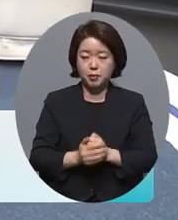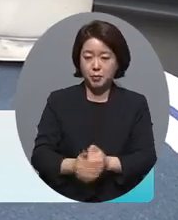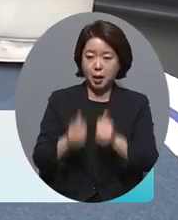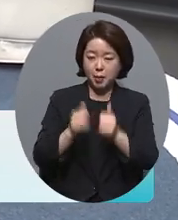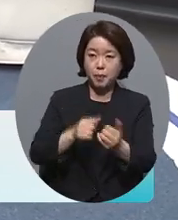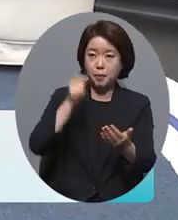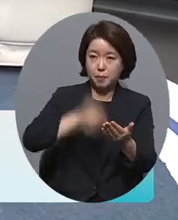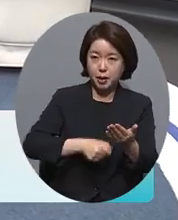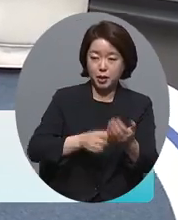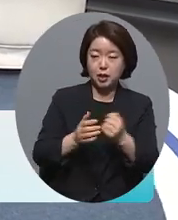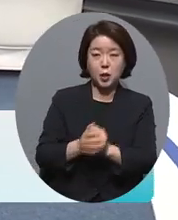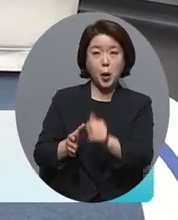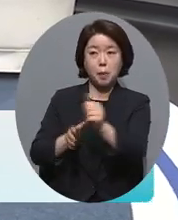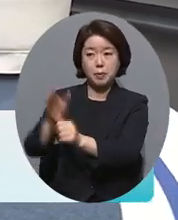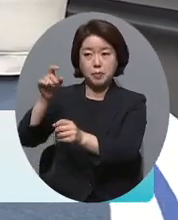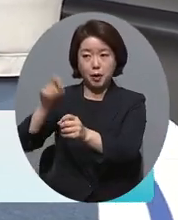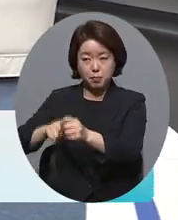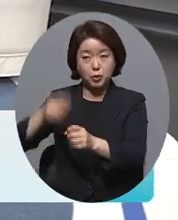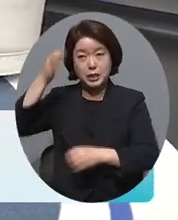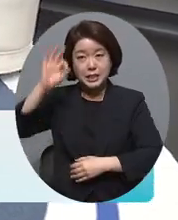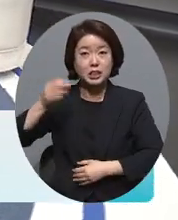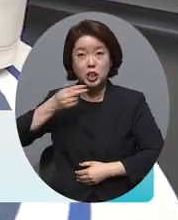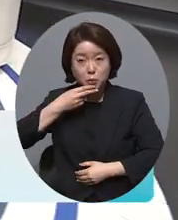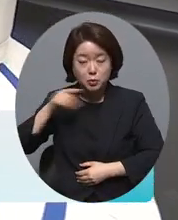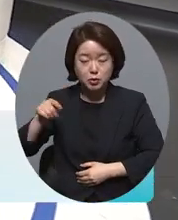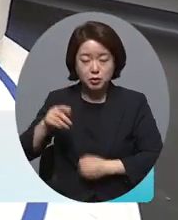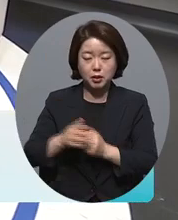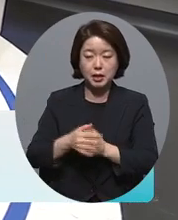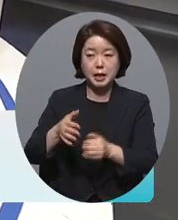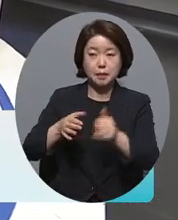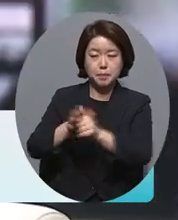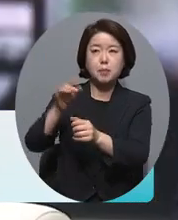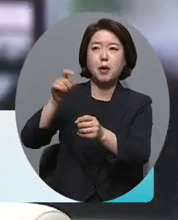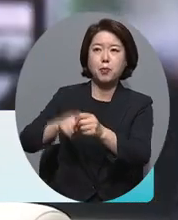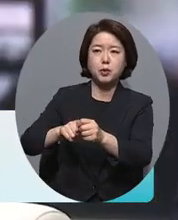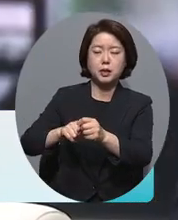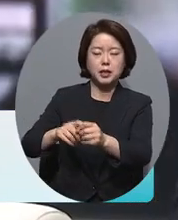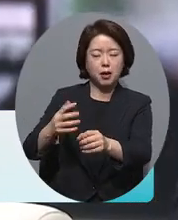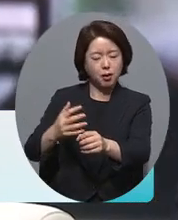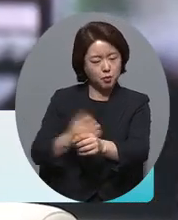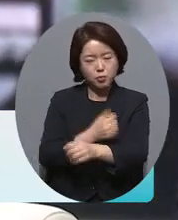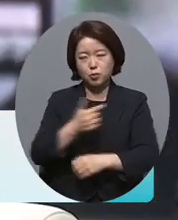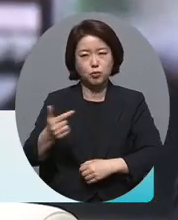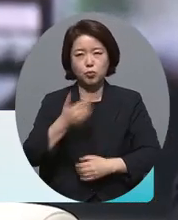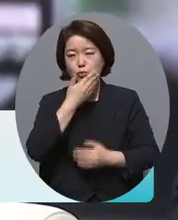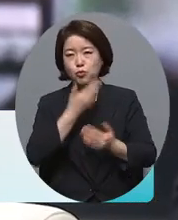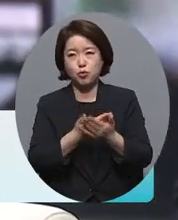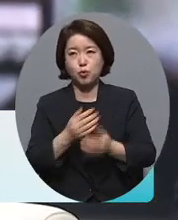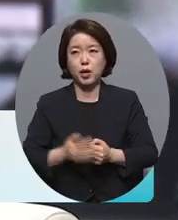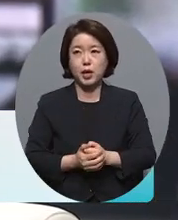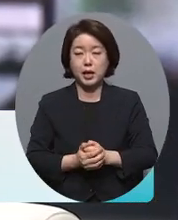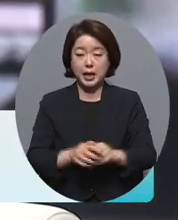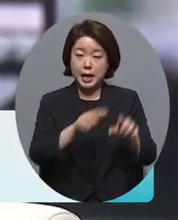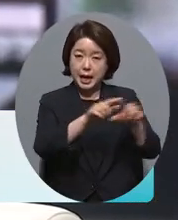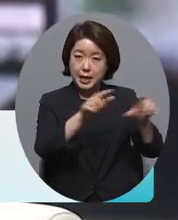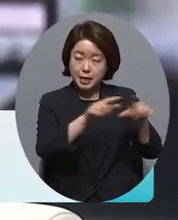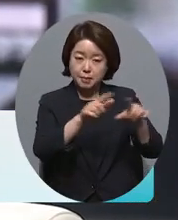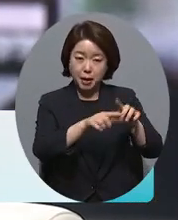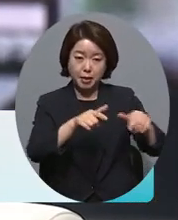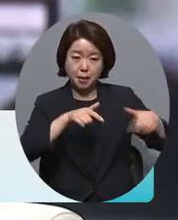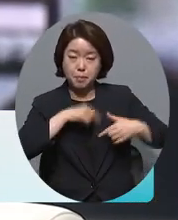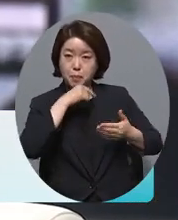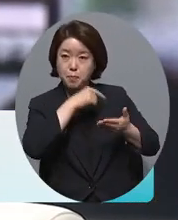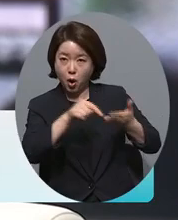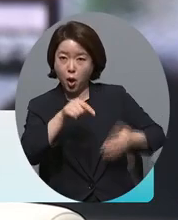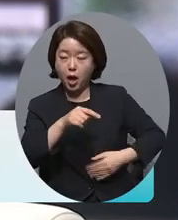판결에 요즘에 비방 목적이 인정되지 않는다는 거잖아요이 비방 목적이 대단히 중요해요 왜냐하면 일반적인 그 명예훼손 즉 방금 이제